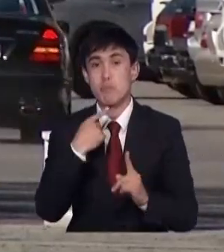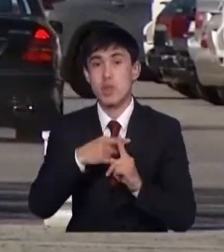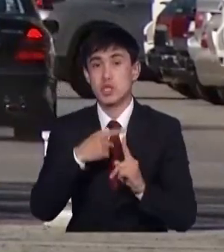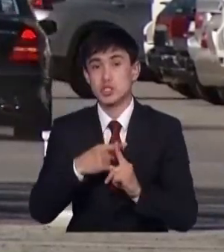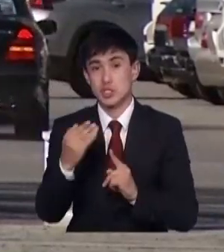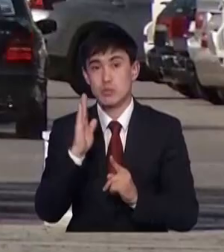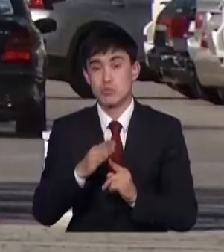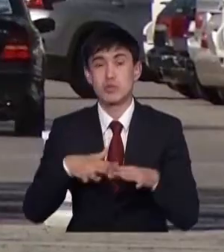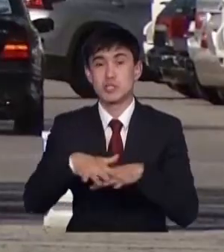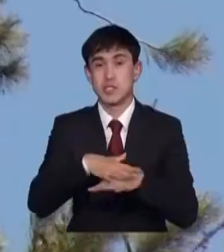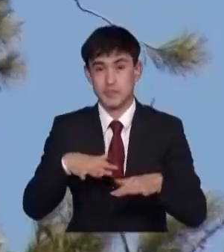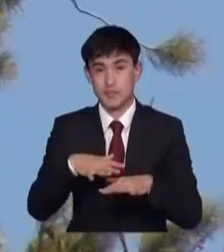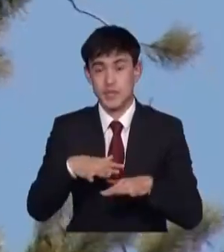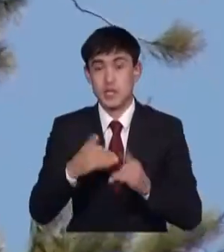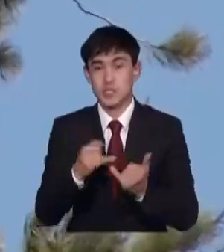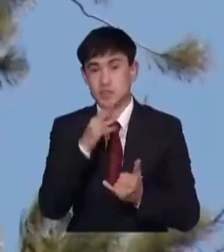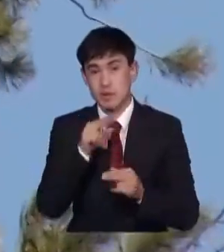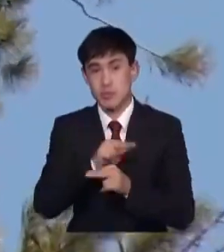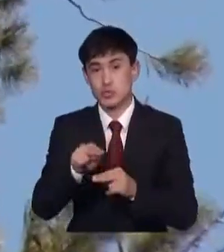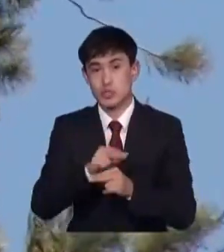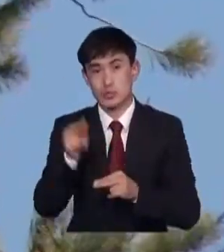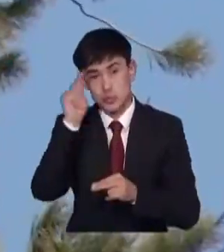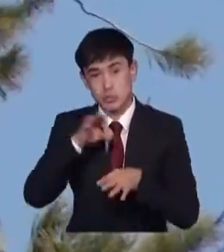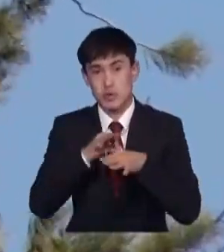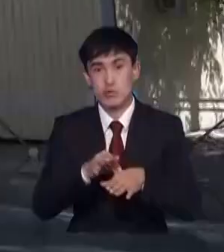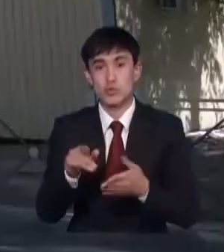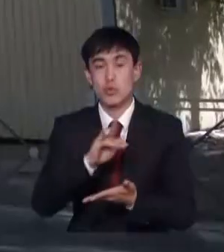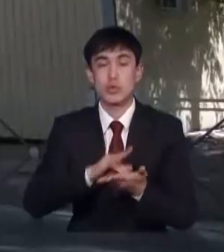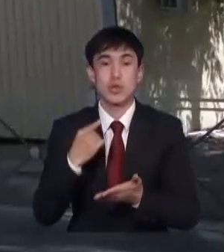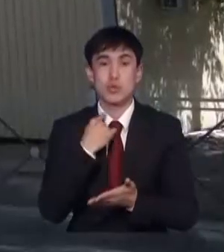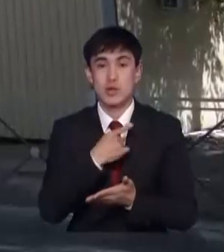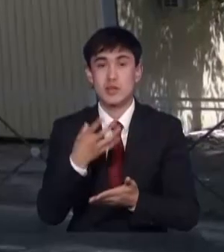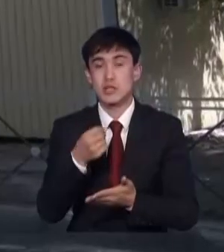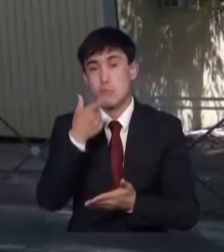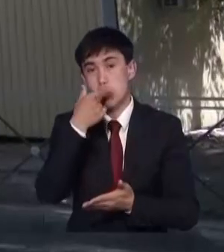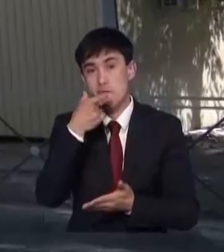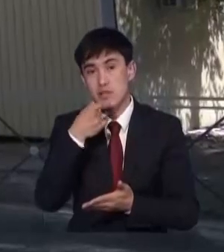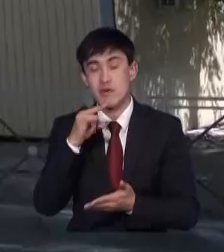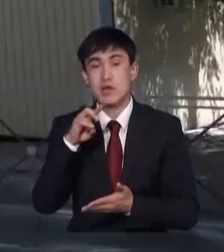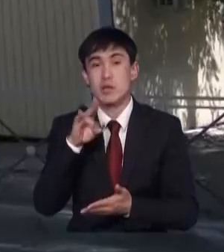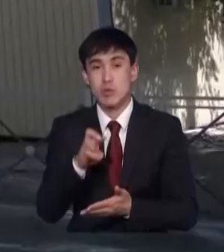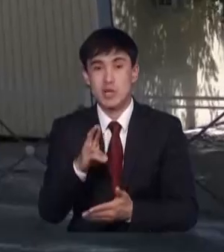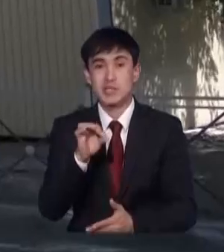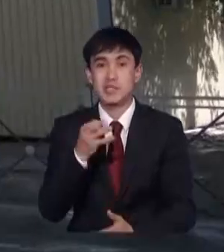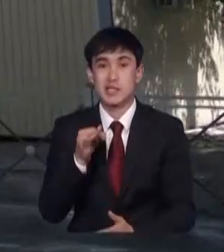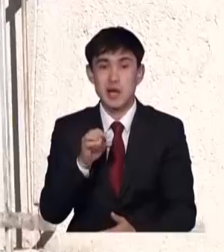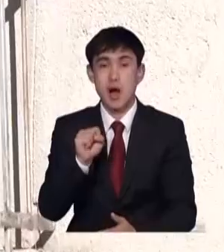воспринят населением в настоящее время обучающие курсы проводятся в городе Талда Курган а также в панфиловском кербулакский